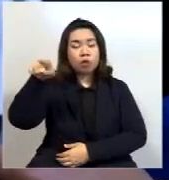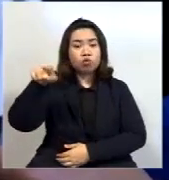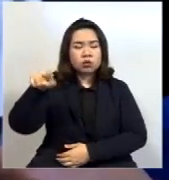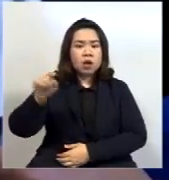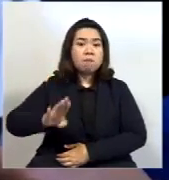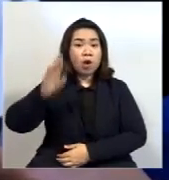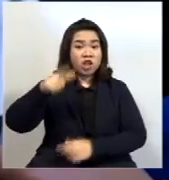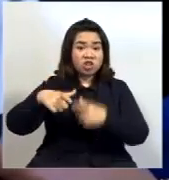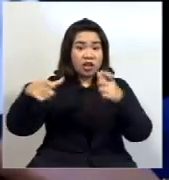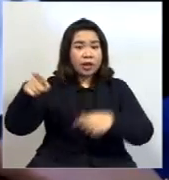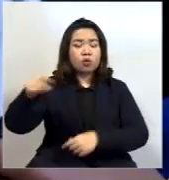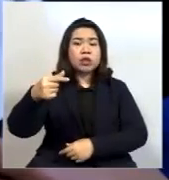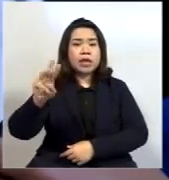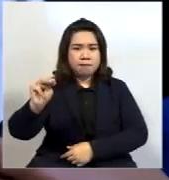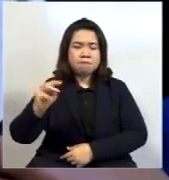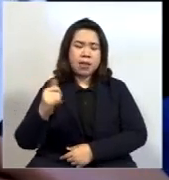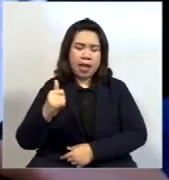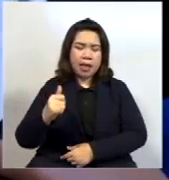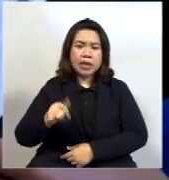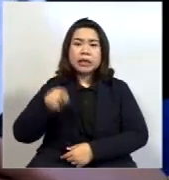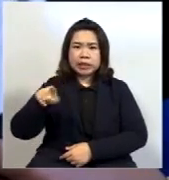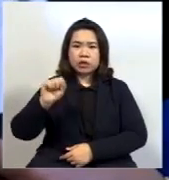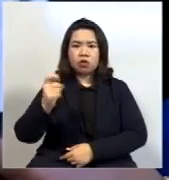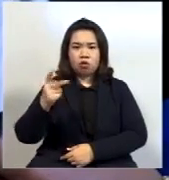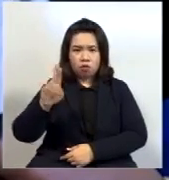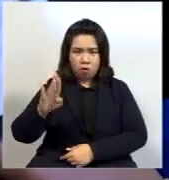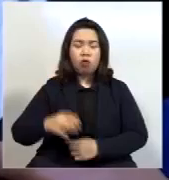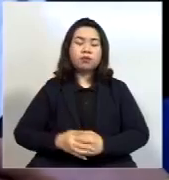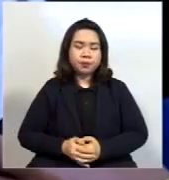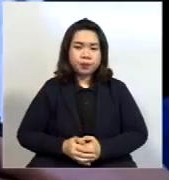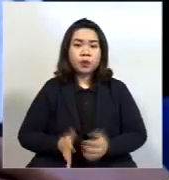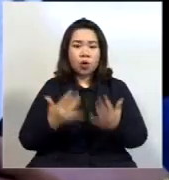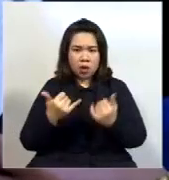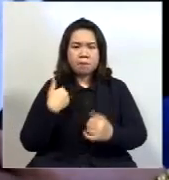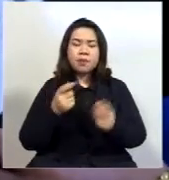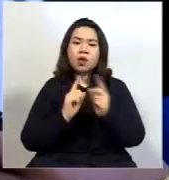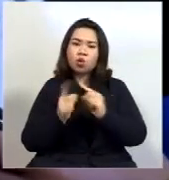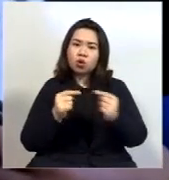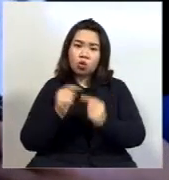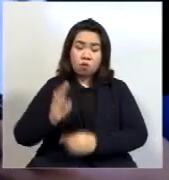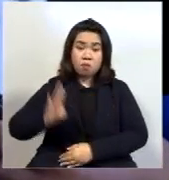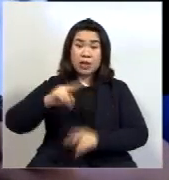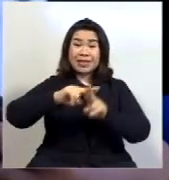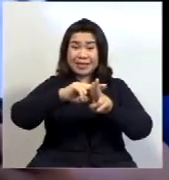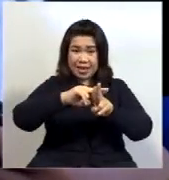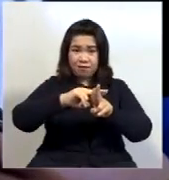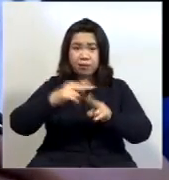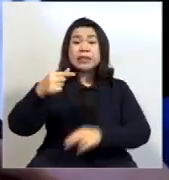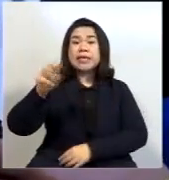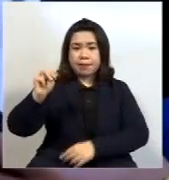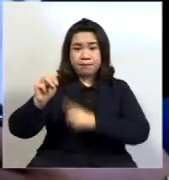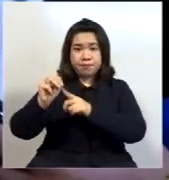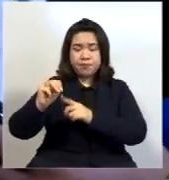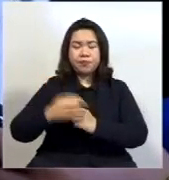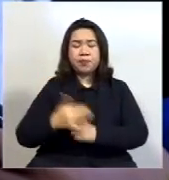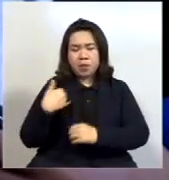ยนะครับเรื่องนี้ก็มอบหมายให้ทางสคบซึ่งเรื่องนี้เราหารือกับทางบริษัทเชฟหรือที่เรียกว่า GM เนี่ยนะฮะ